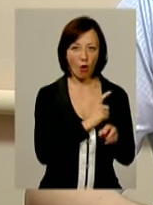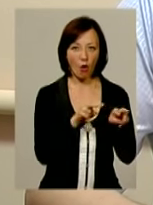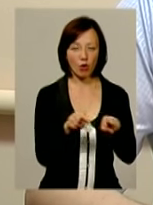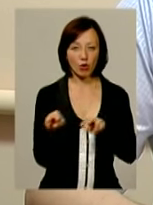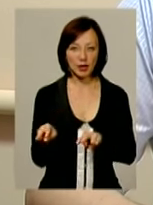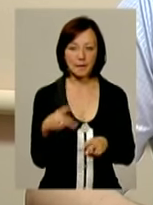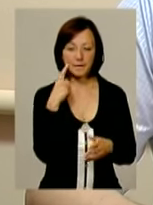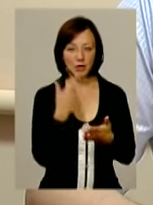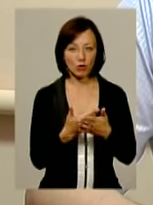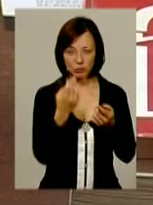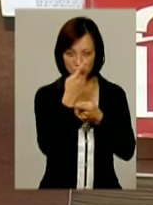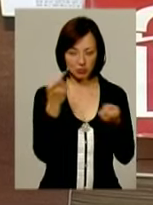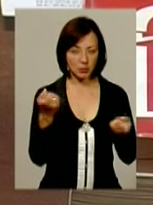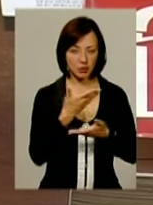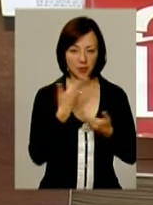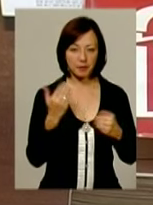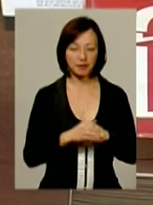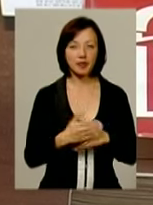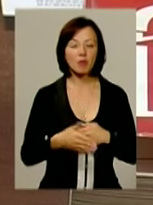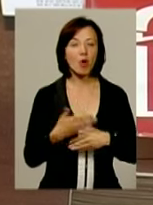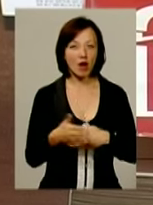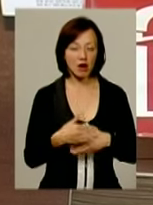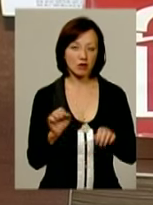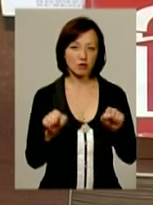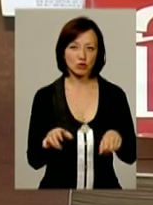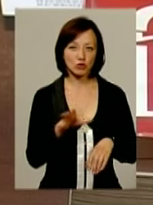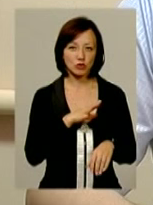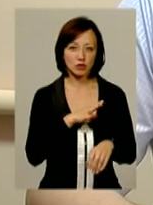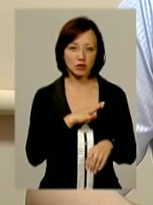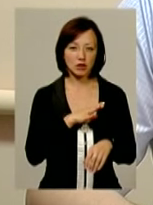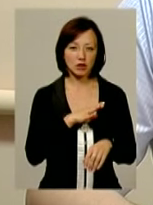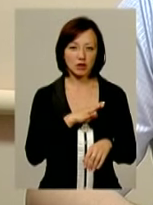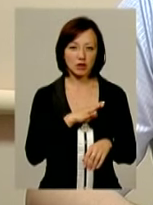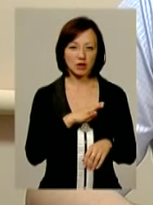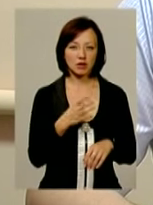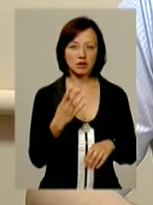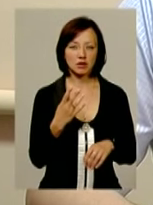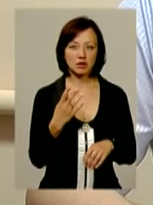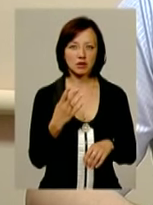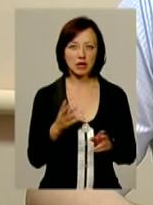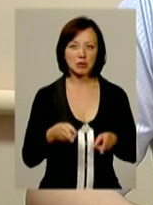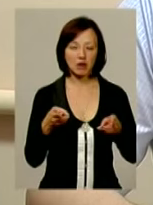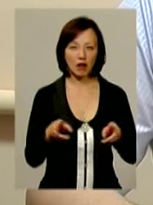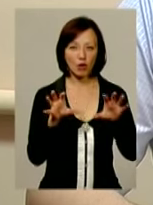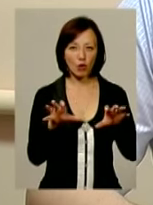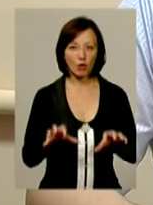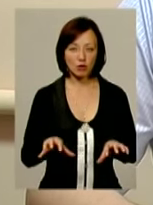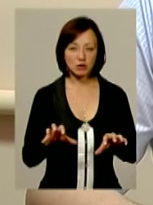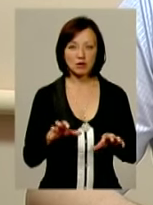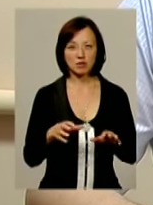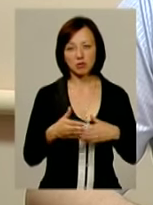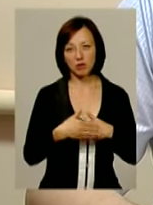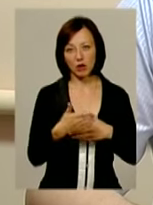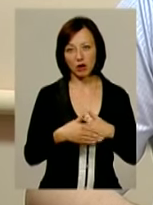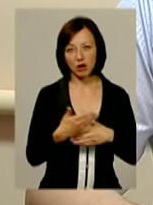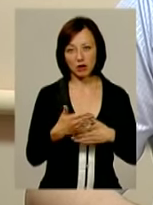провадженні нікому не оголошувалася. Санкція статті за частиною 2 статті 425 Кримінального кодексу України передбачає покарання у вигляді